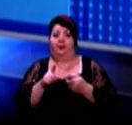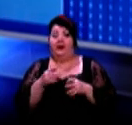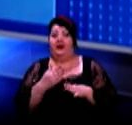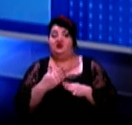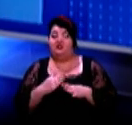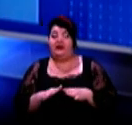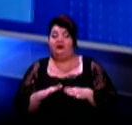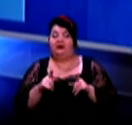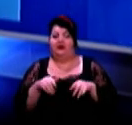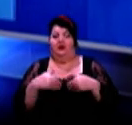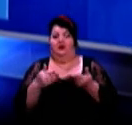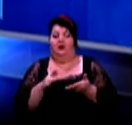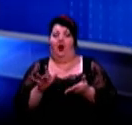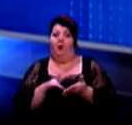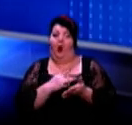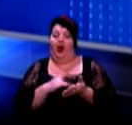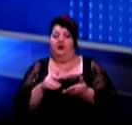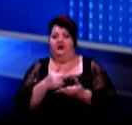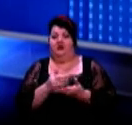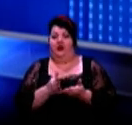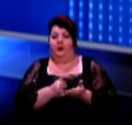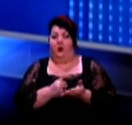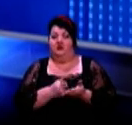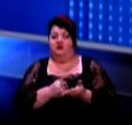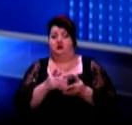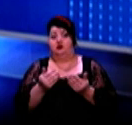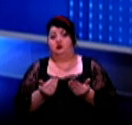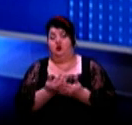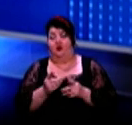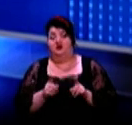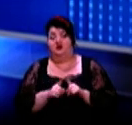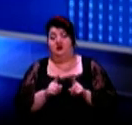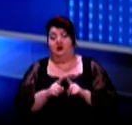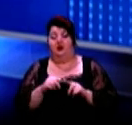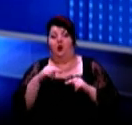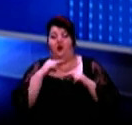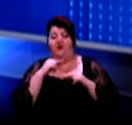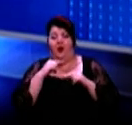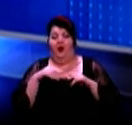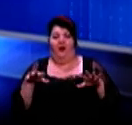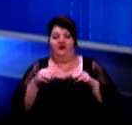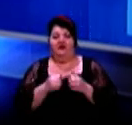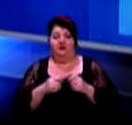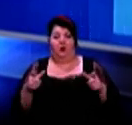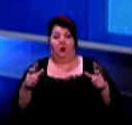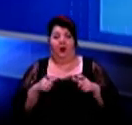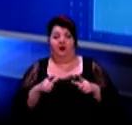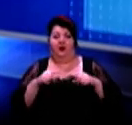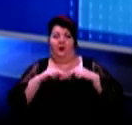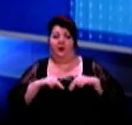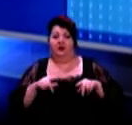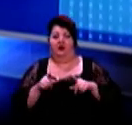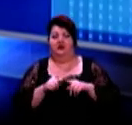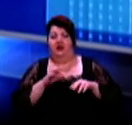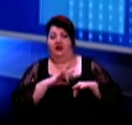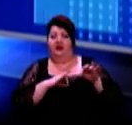це надання бухгалтерських послуг. Знову ж таки, там, хто вагався до карантину, чи працювати з клієнтами,